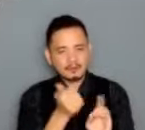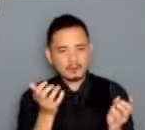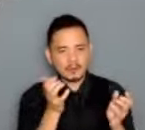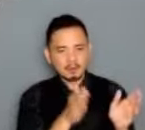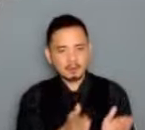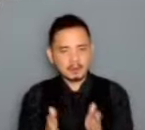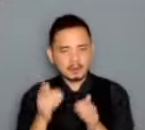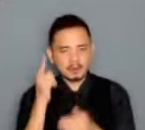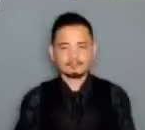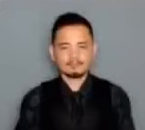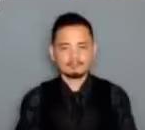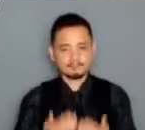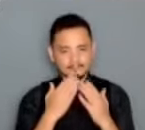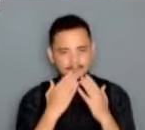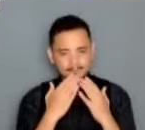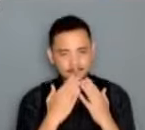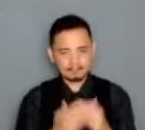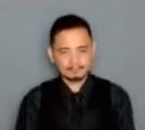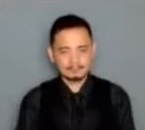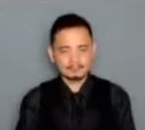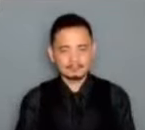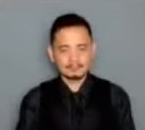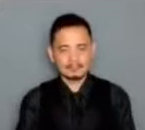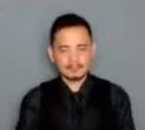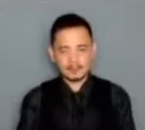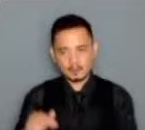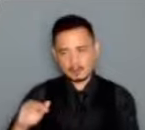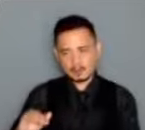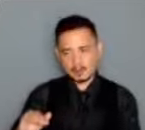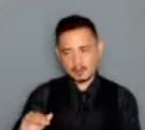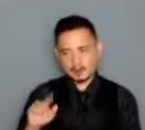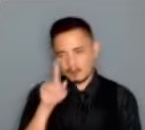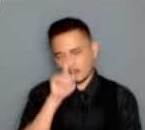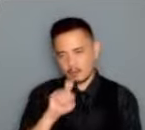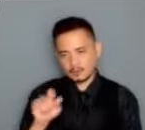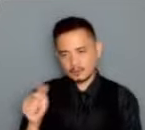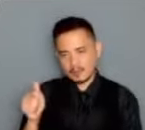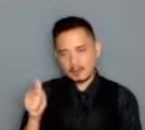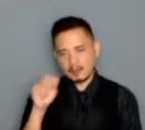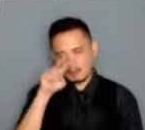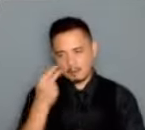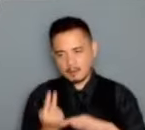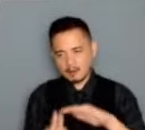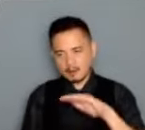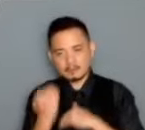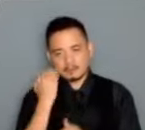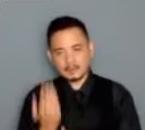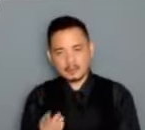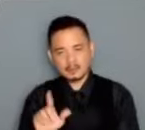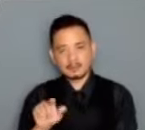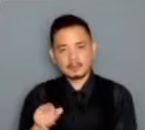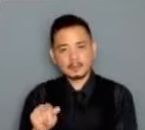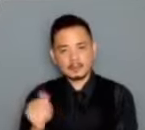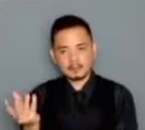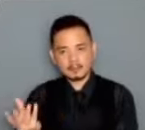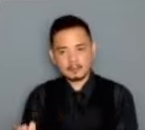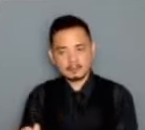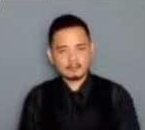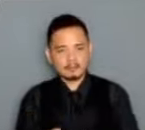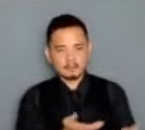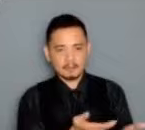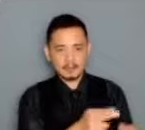elections. Isang batang 10 taong gulang ang nalunod sa ilog sa Lipa, Batangas, habang sa Pangasinan naman, may mga